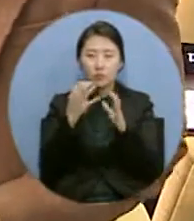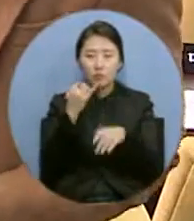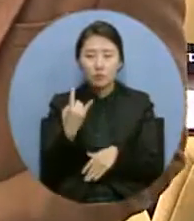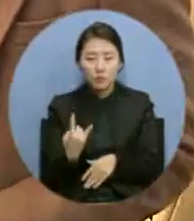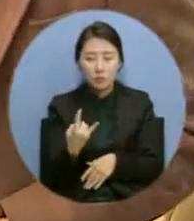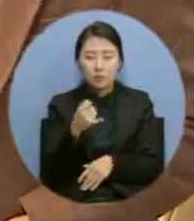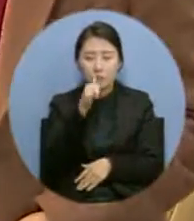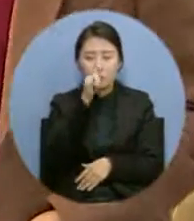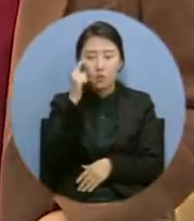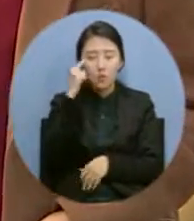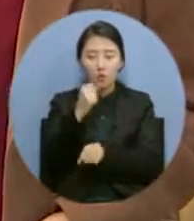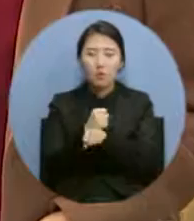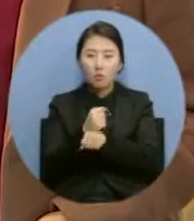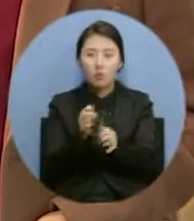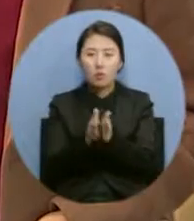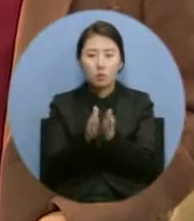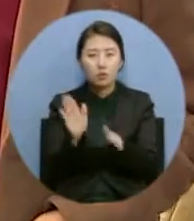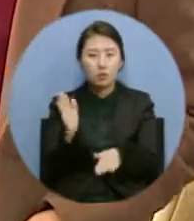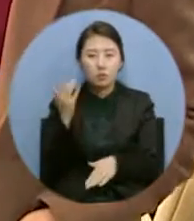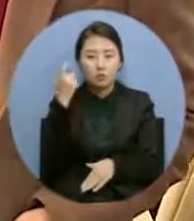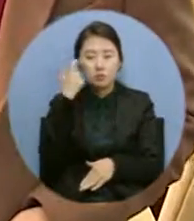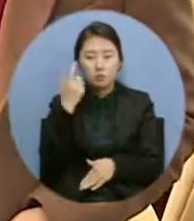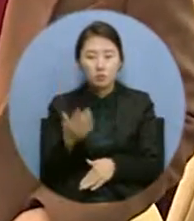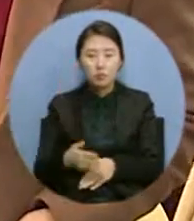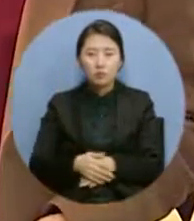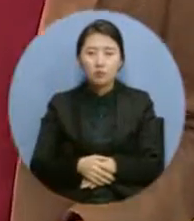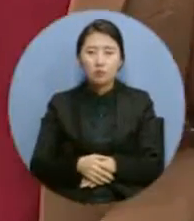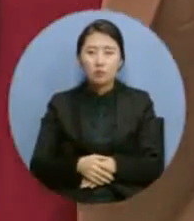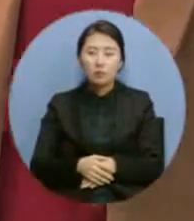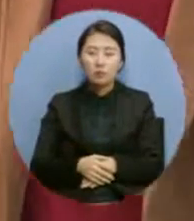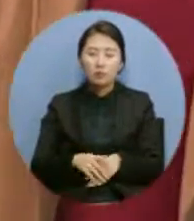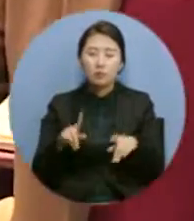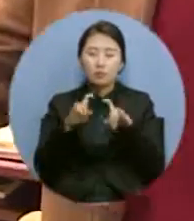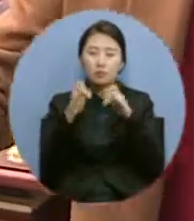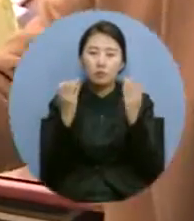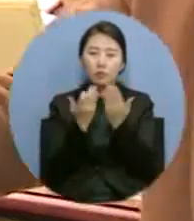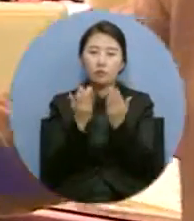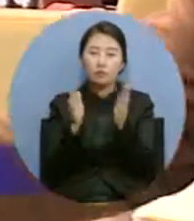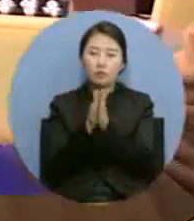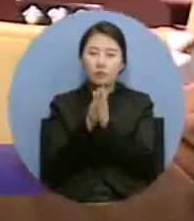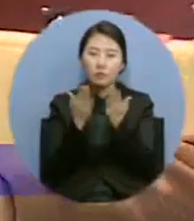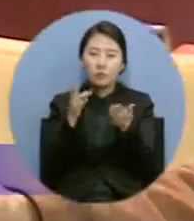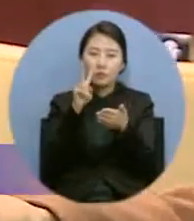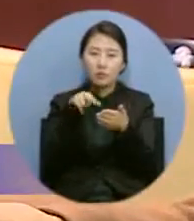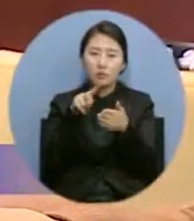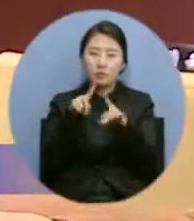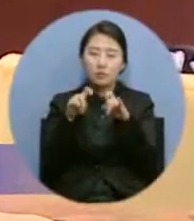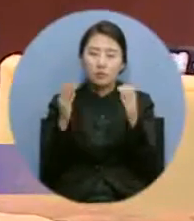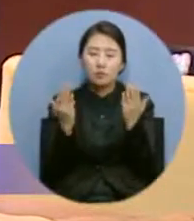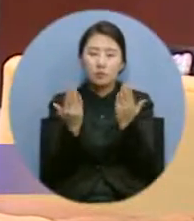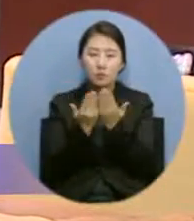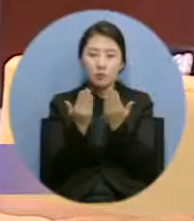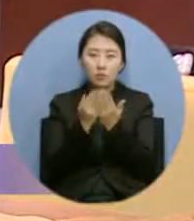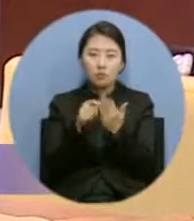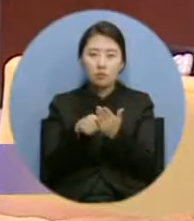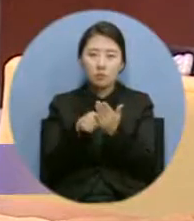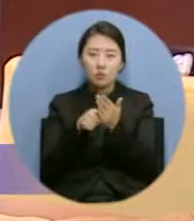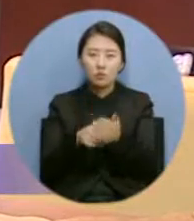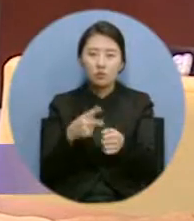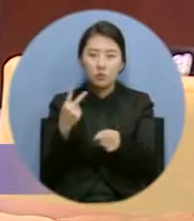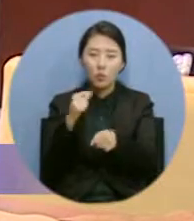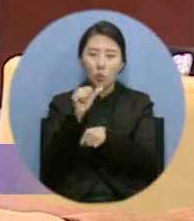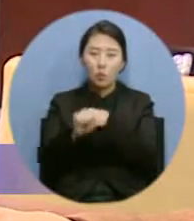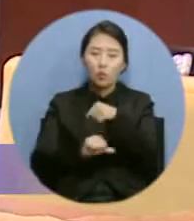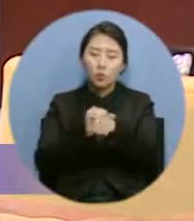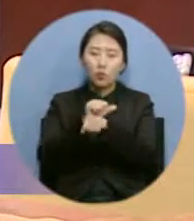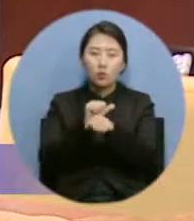있었는데, 먼저 연구를 시작한 계기가 좀 궁금합니다. 네, 성북구의 책 읽는 성북 추진을 시작한 지한 2011년부터